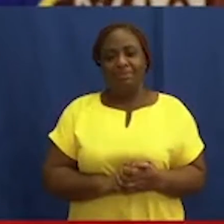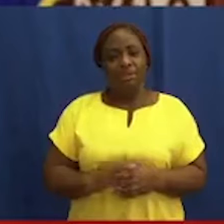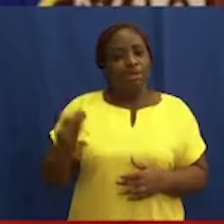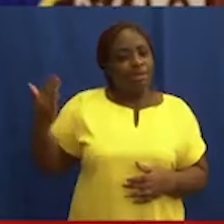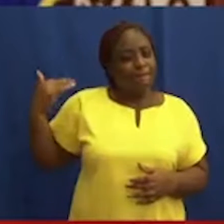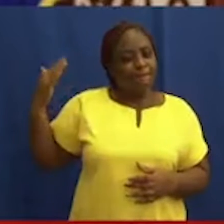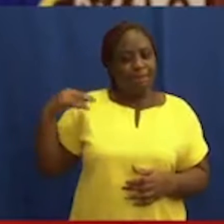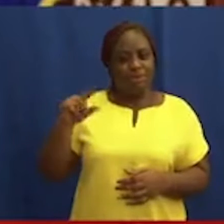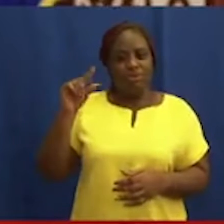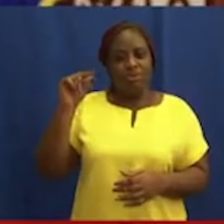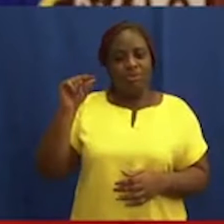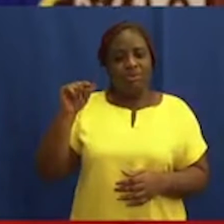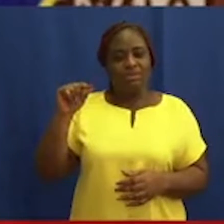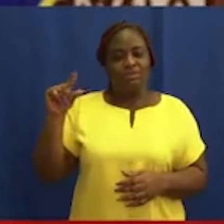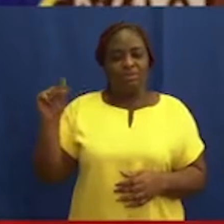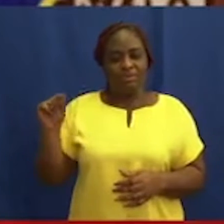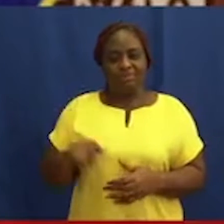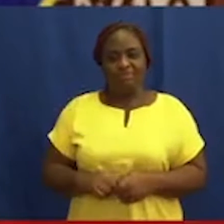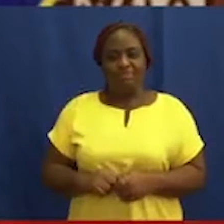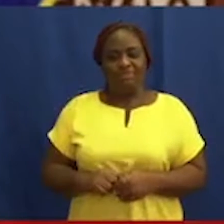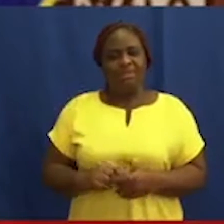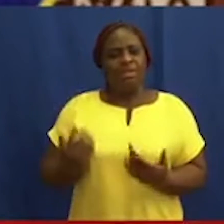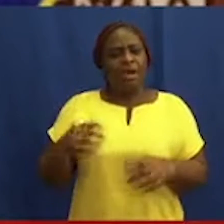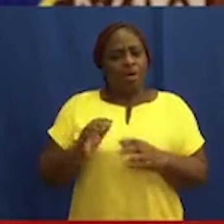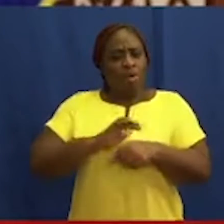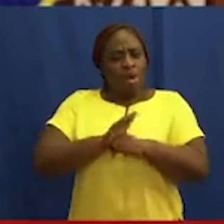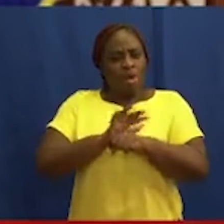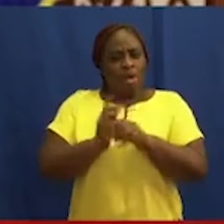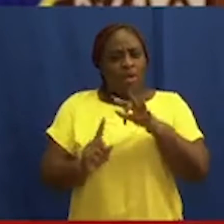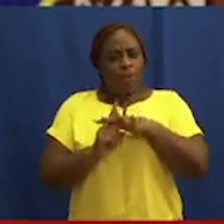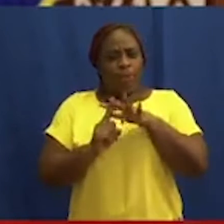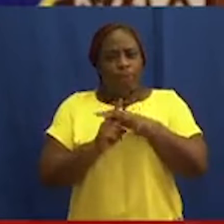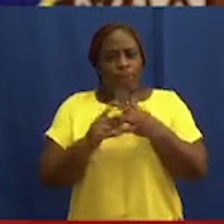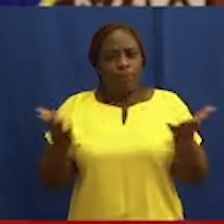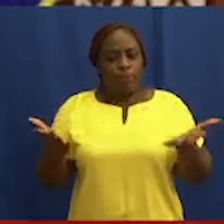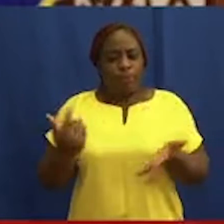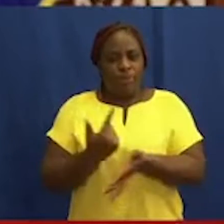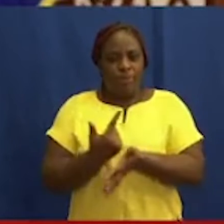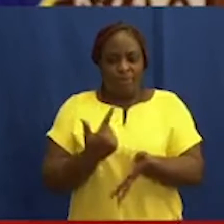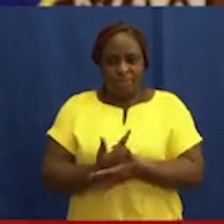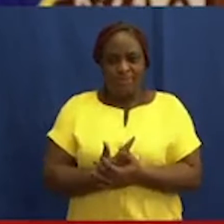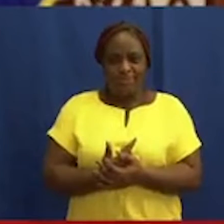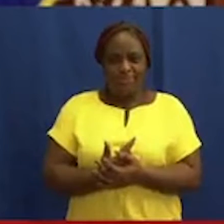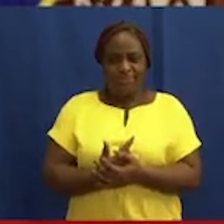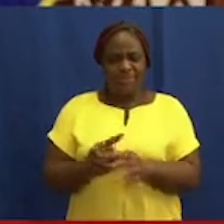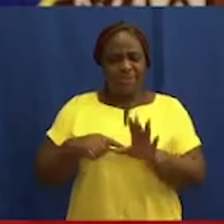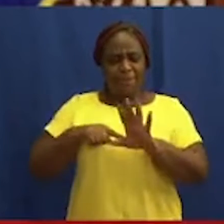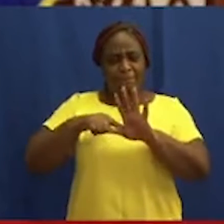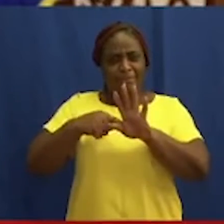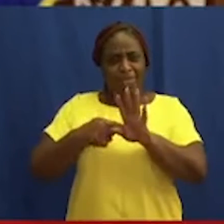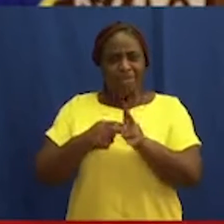Back in 2020. Yan uwa al'ummar Ghana, barkanmu da yamma. A can baya a shekarar